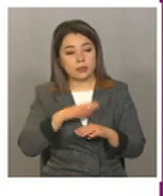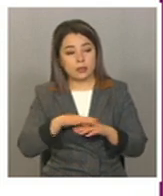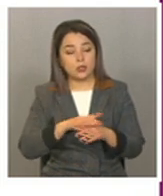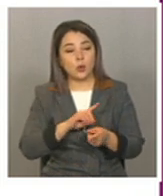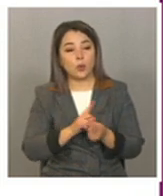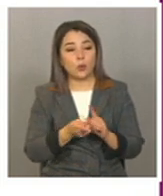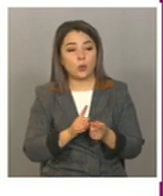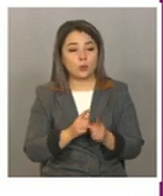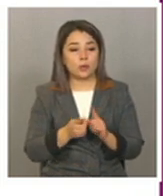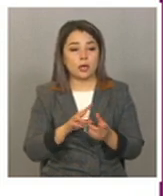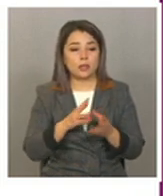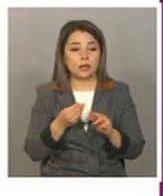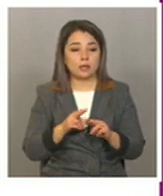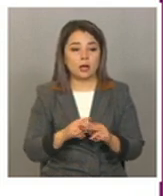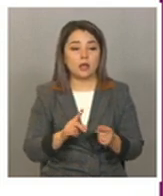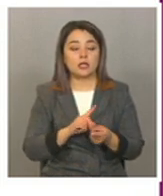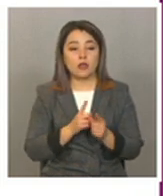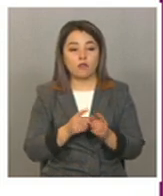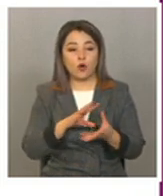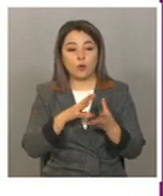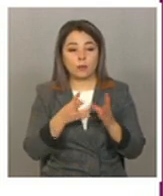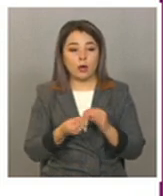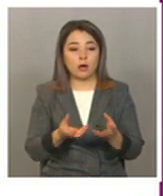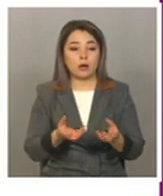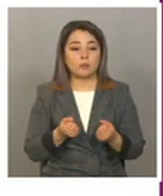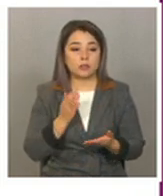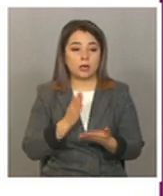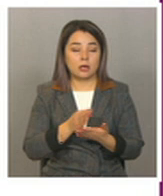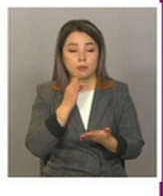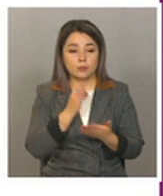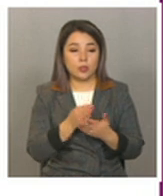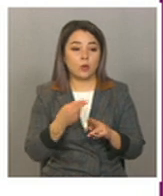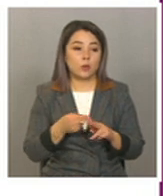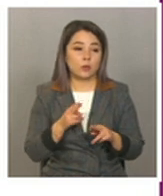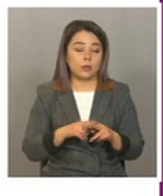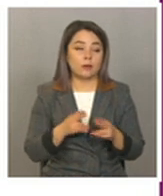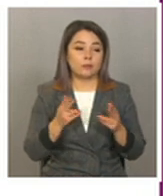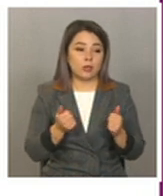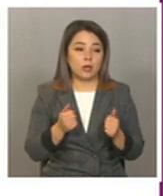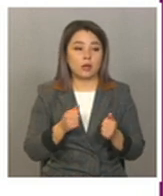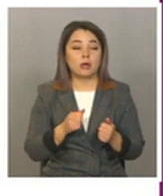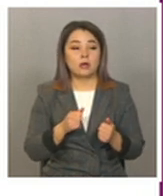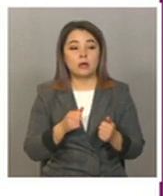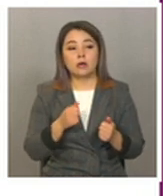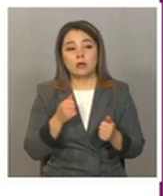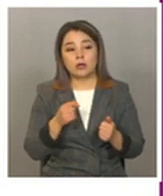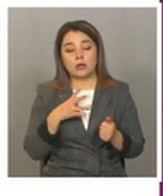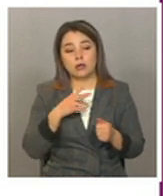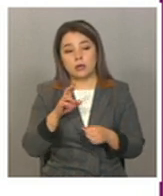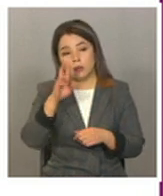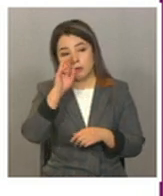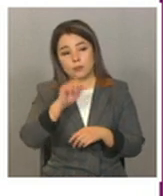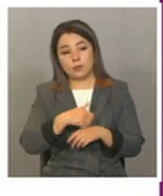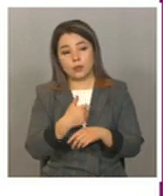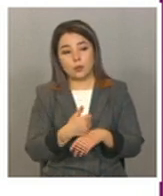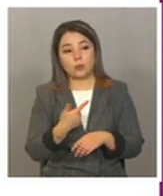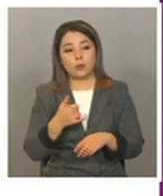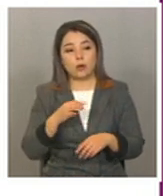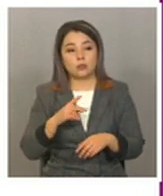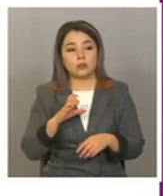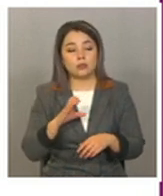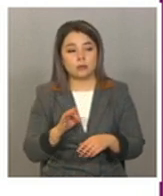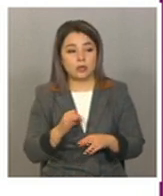өзгеріске әкелетін реформалар қабылдады. Ол әрине император Гуан Сюй